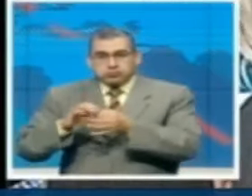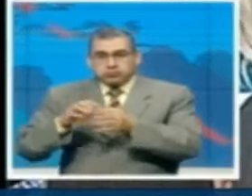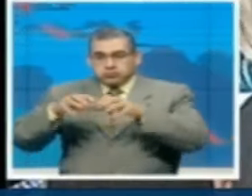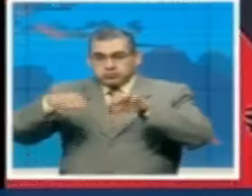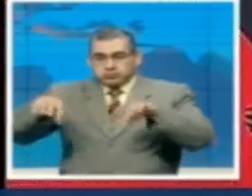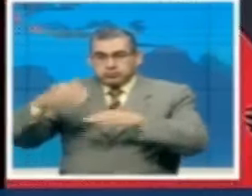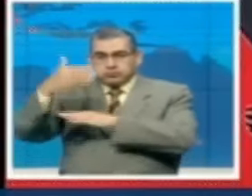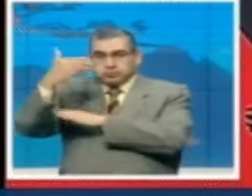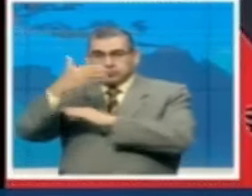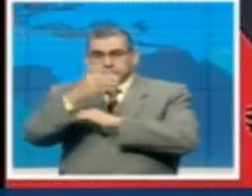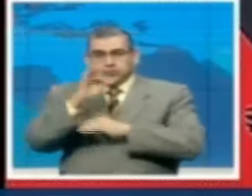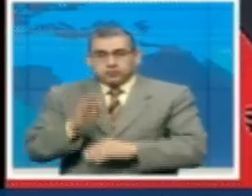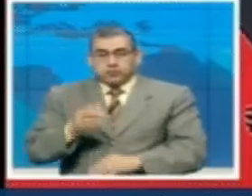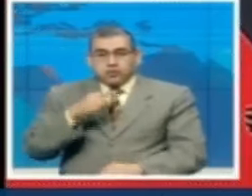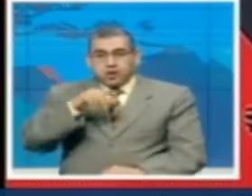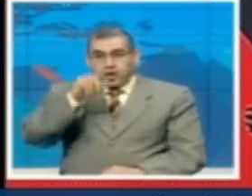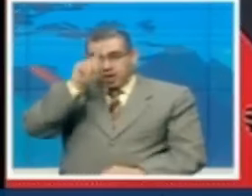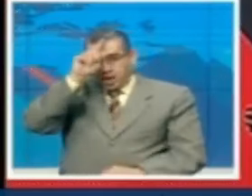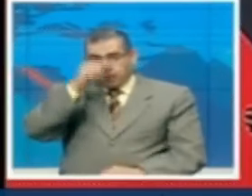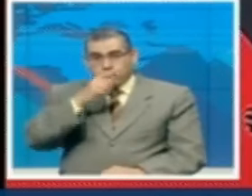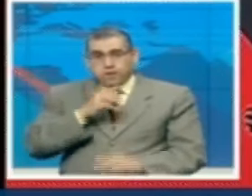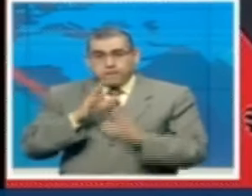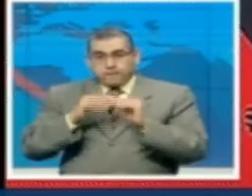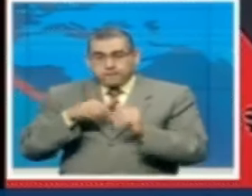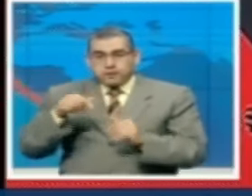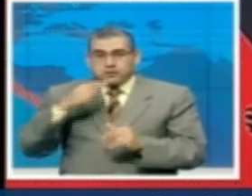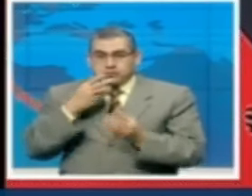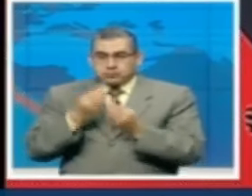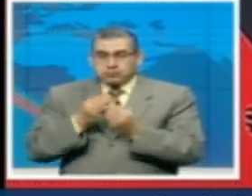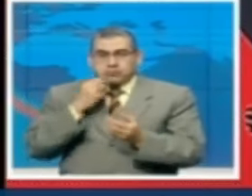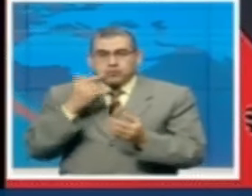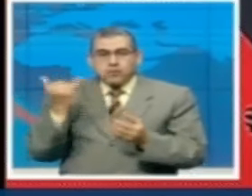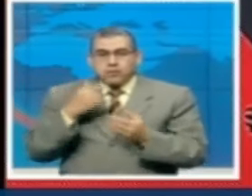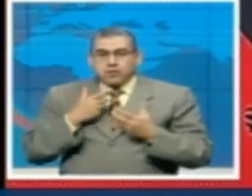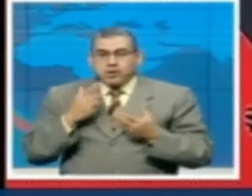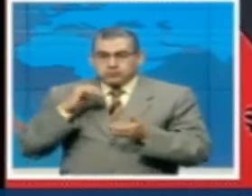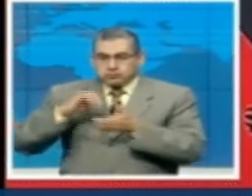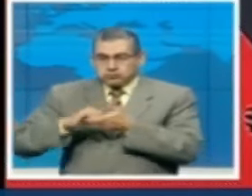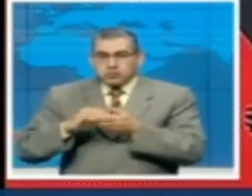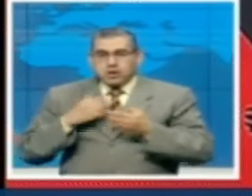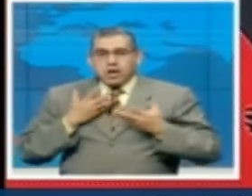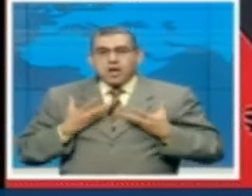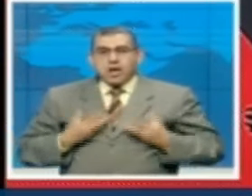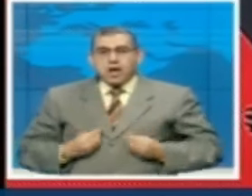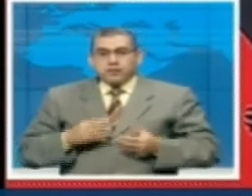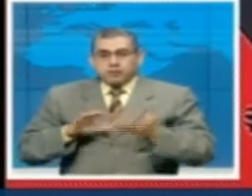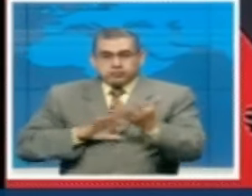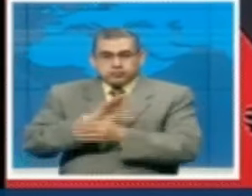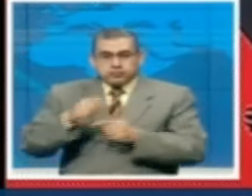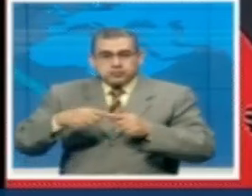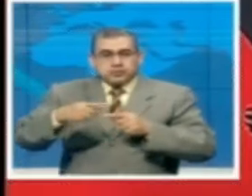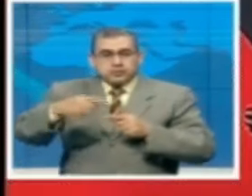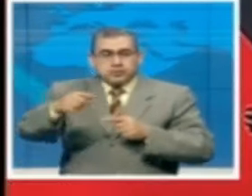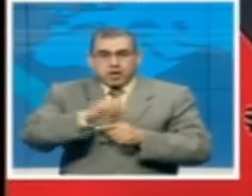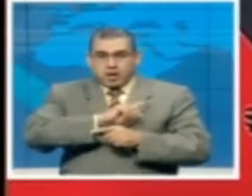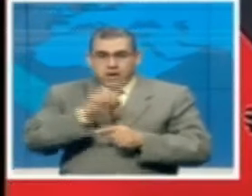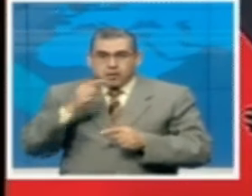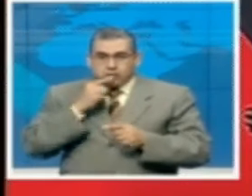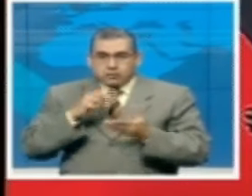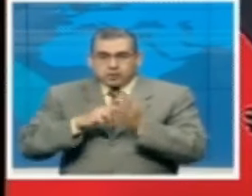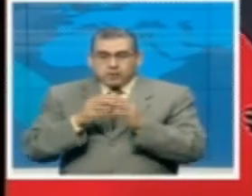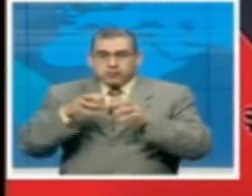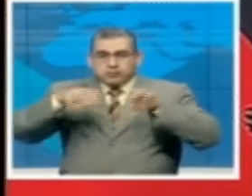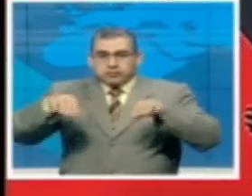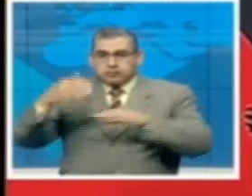الدولتين. بين ألمانيا ومصر متوافقين على أن لا يمكن التوصل إلى السلام إلا من خلال حل